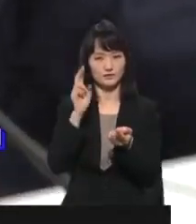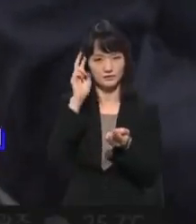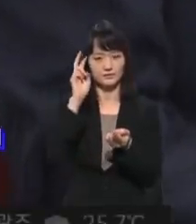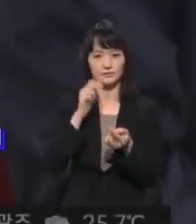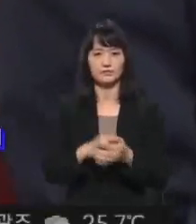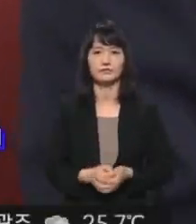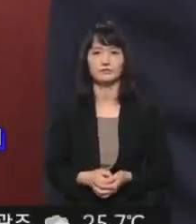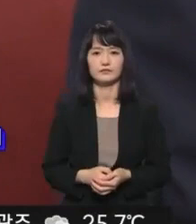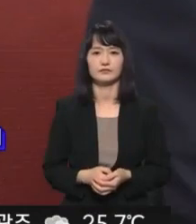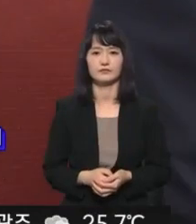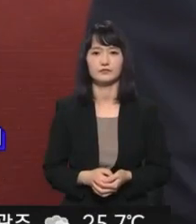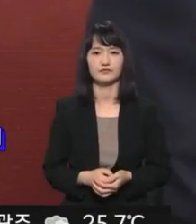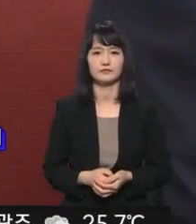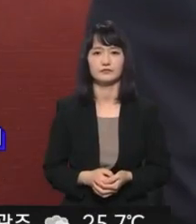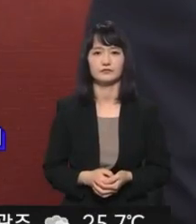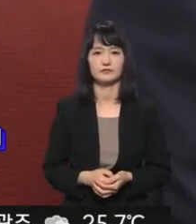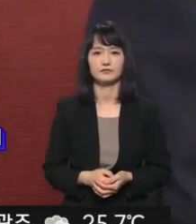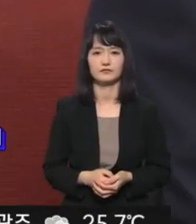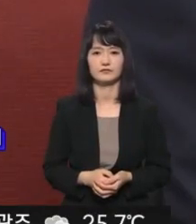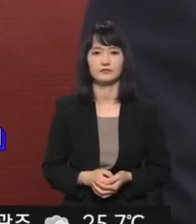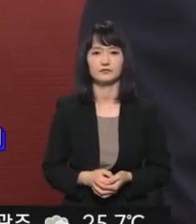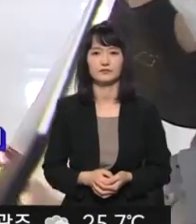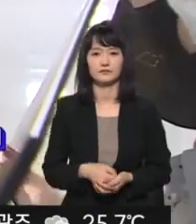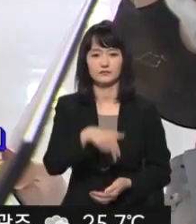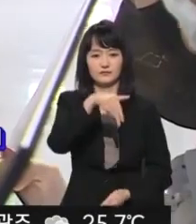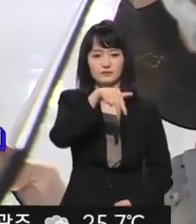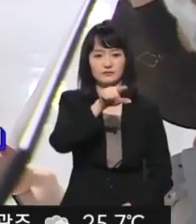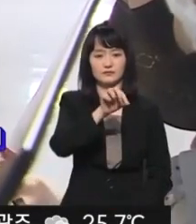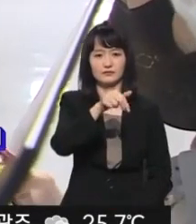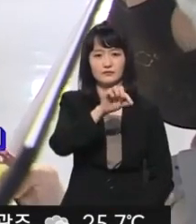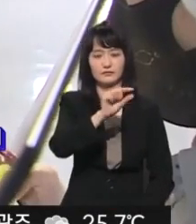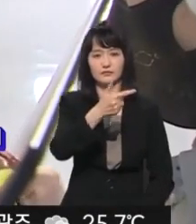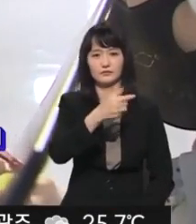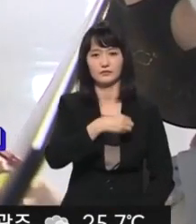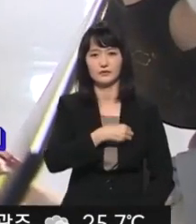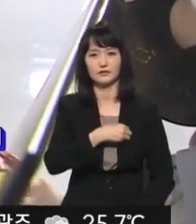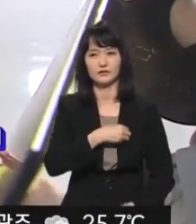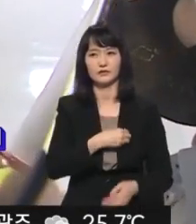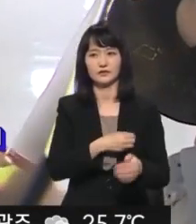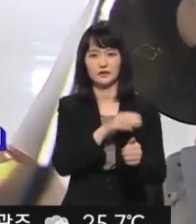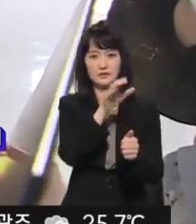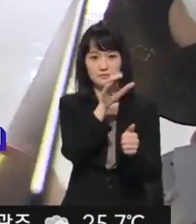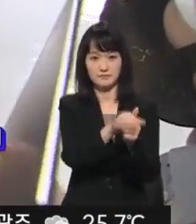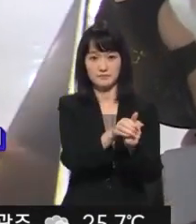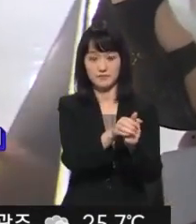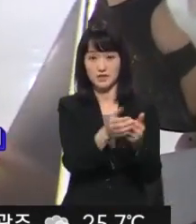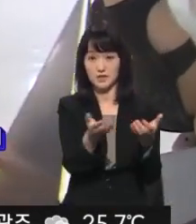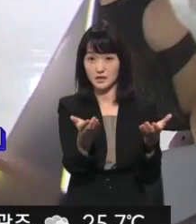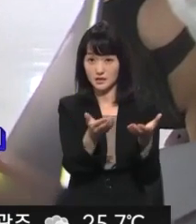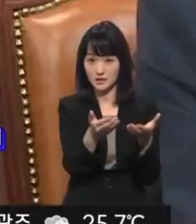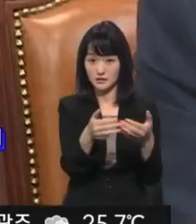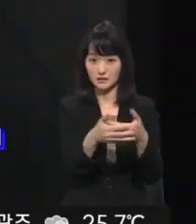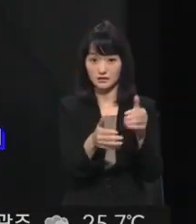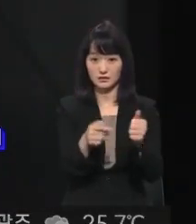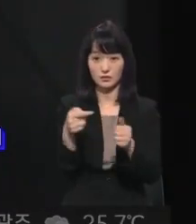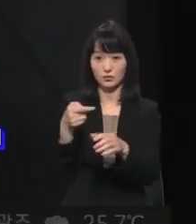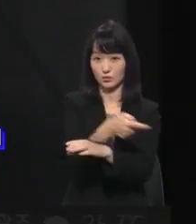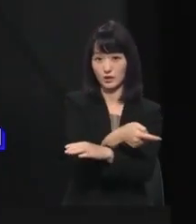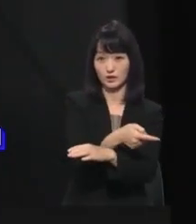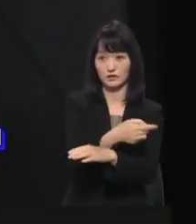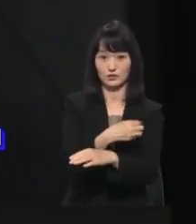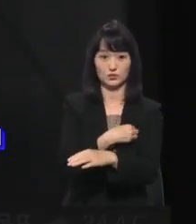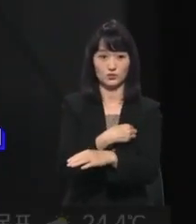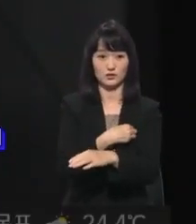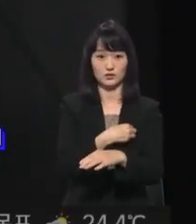뭐 임명직 목까지 쉴 것 같아요 제가 보기에는 원래도 이게 임명직 임원 이게 장관 외에는 나머지는 의원직을